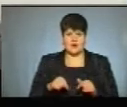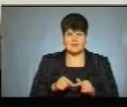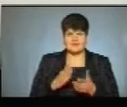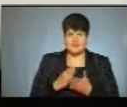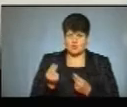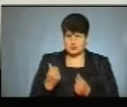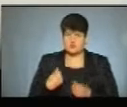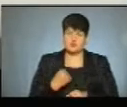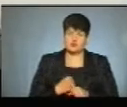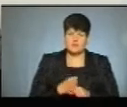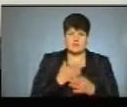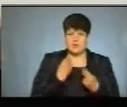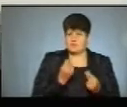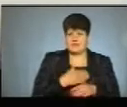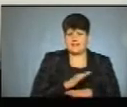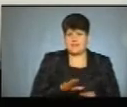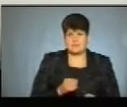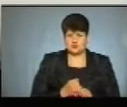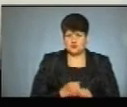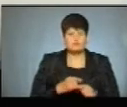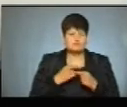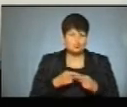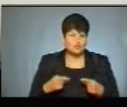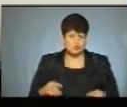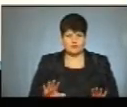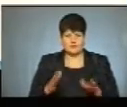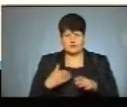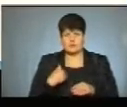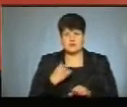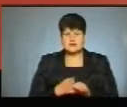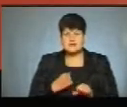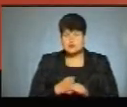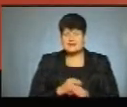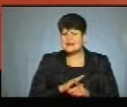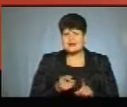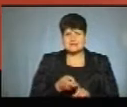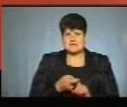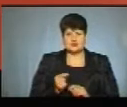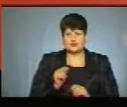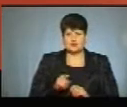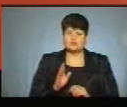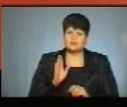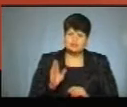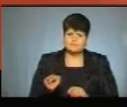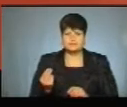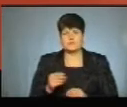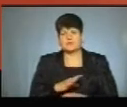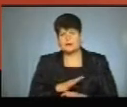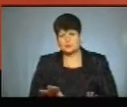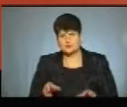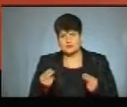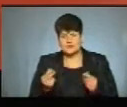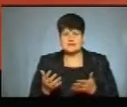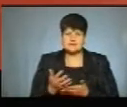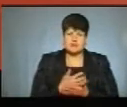грошей, ми не працюємо. У будь-якому випадку ми працюємо. От. І незалежно від того, чи буде то фінансування, чи не буде, чи ми